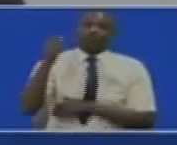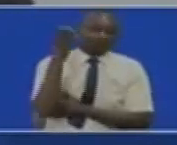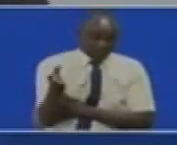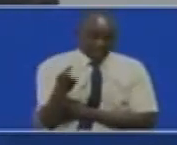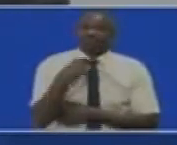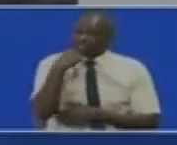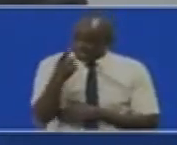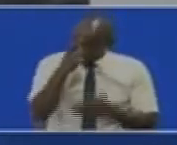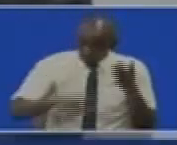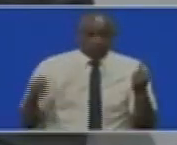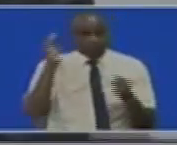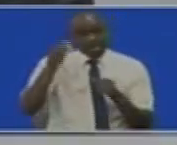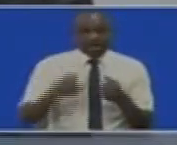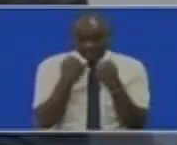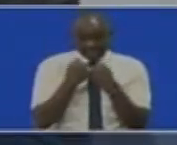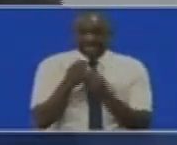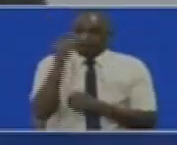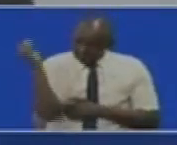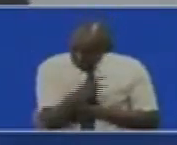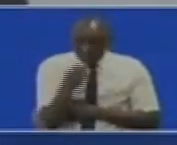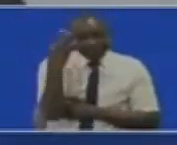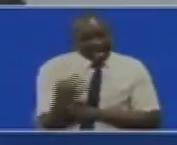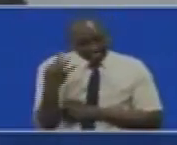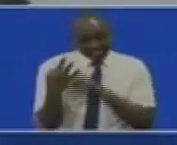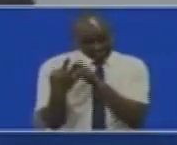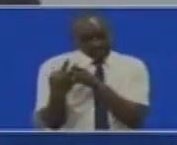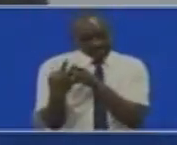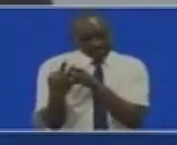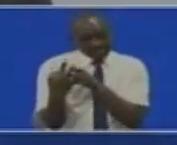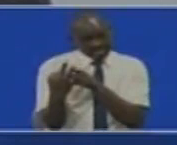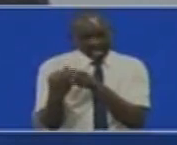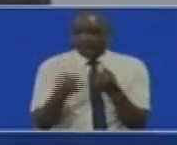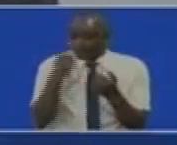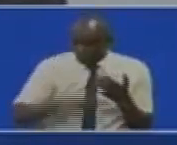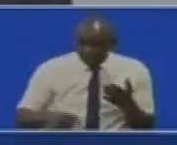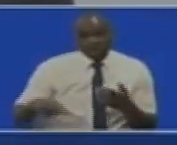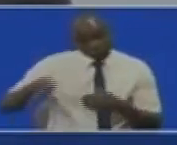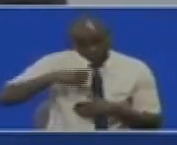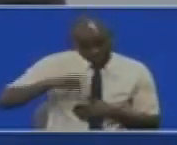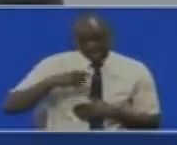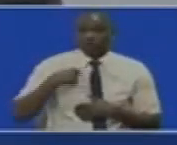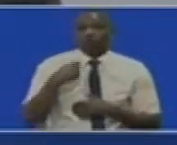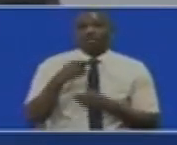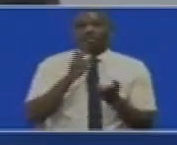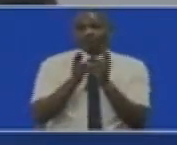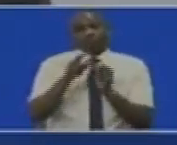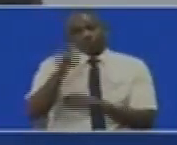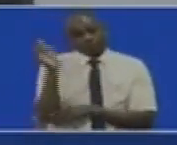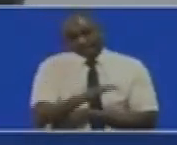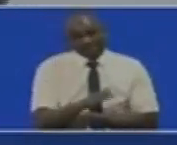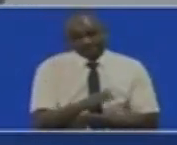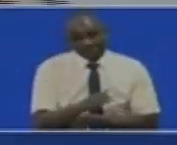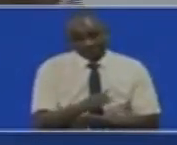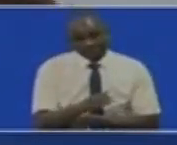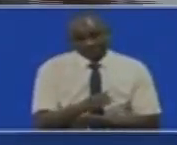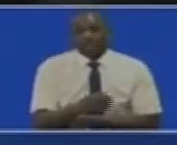tell you guys what will happen. The whole of the month of March, okay, we are taking health reform forms to the prisons.